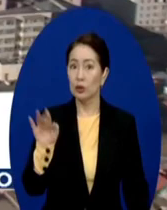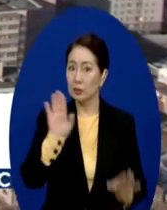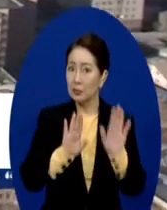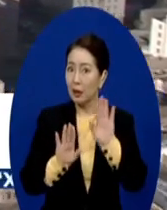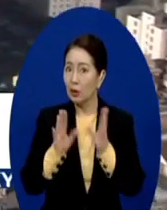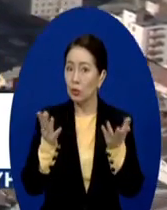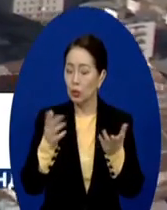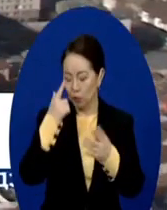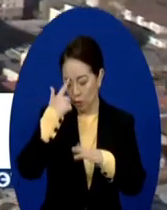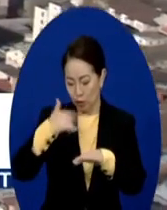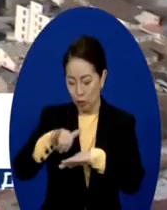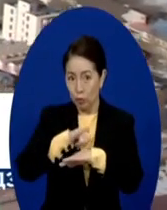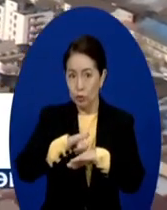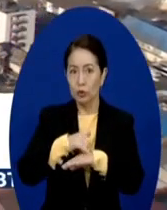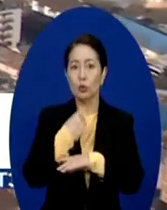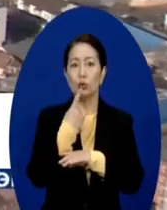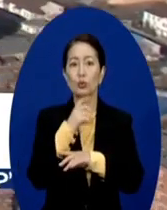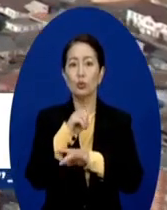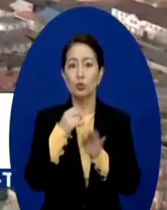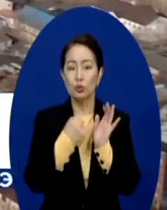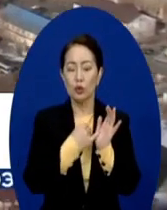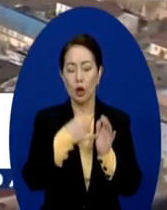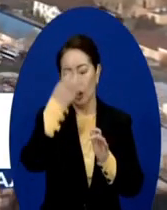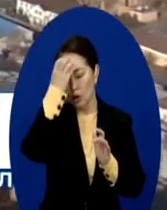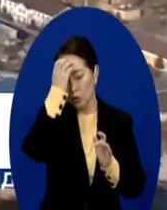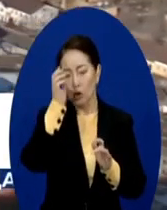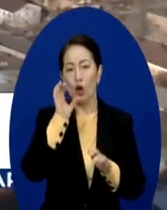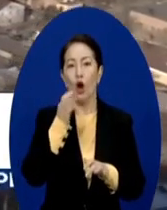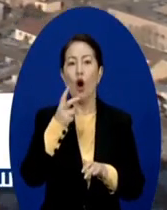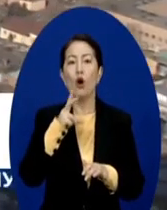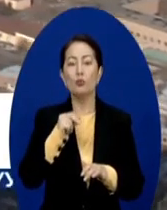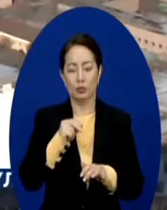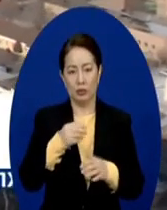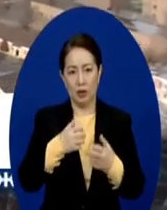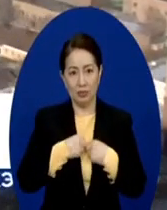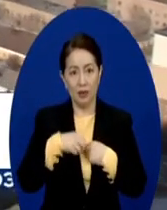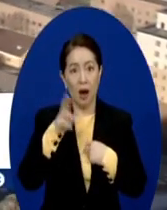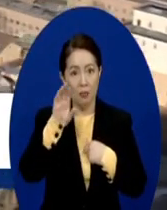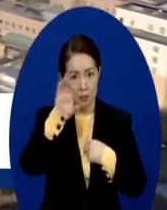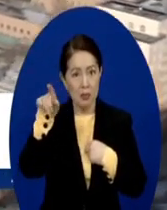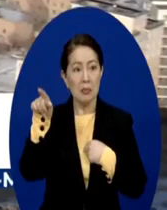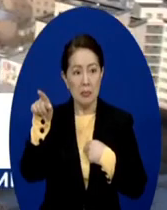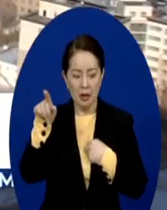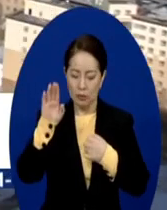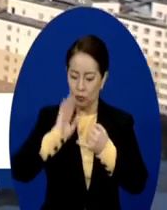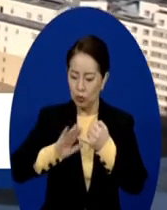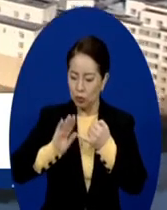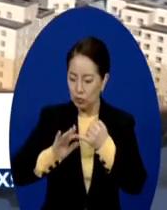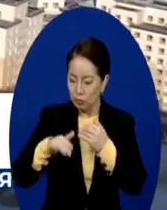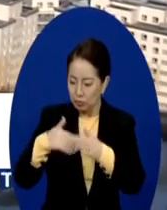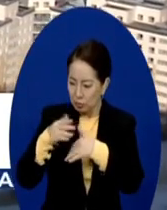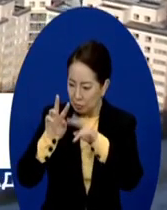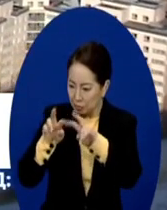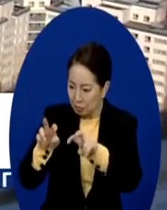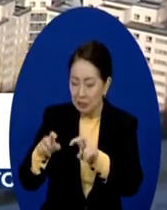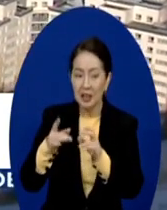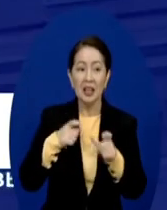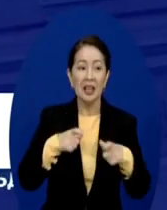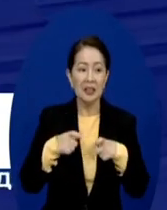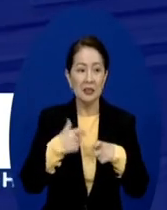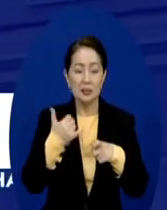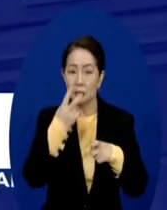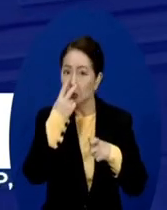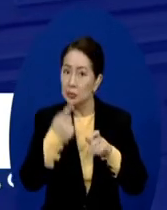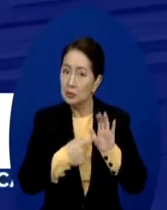Өнөөдрийн байдлаар манай улсад 106 төрийн өмчийн компани байна. Эдгээр компаниудын хамгийн сүүлийн үеийн эдийн засгийн үзүүлэлтийг авч